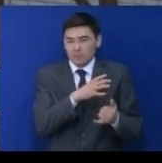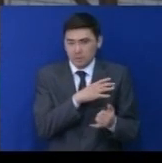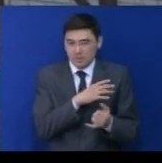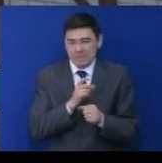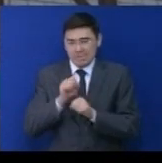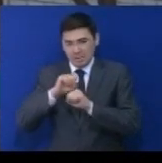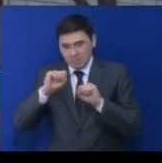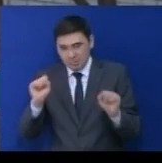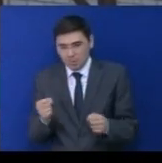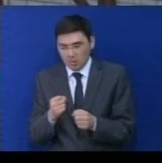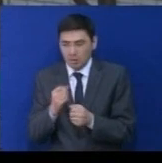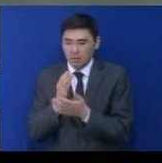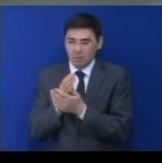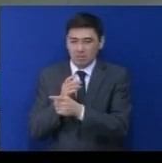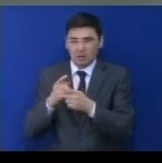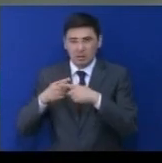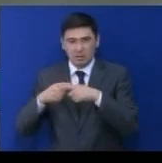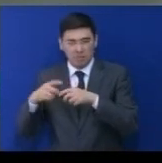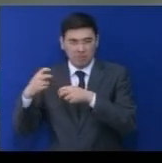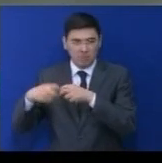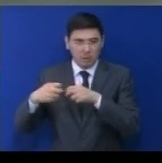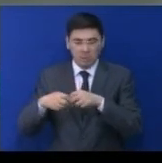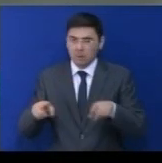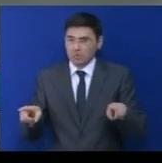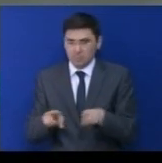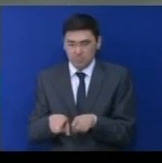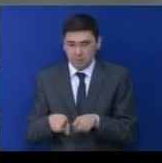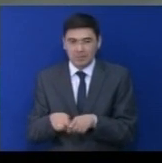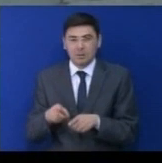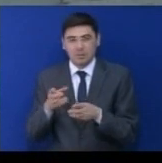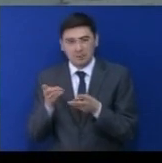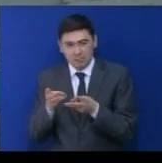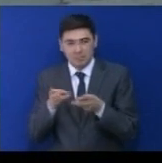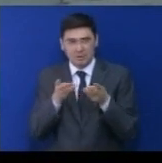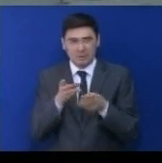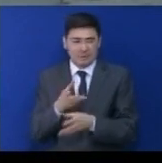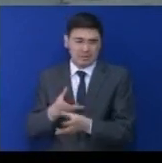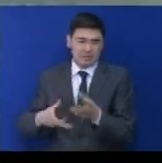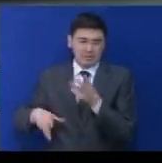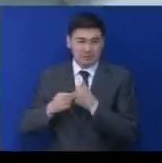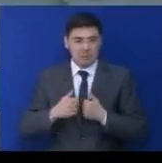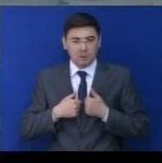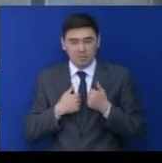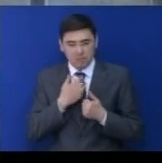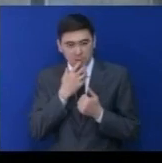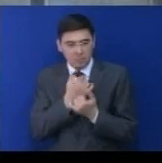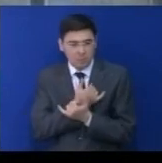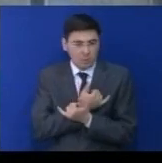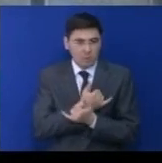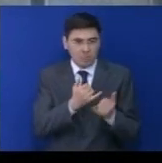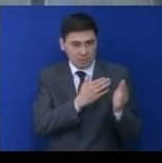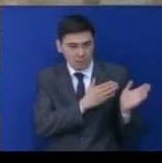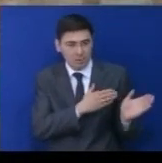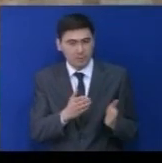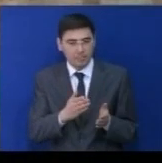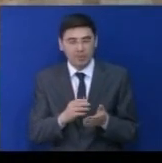и отказ вспомогательного оборудования, котельные старались обеспечивать стабильное теплоснабжение потребителей. Вместе с тем, учитывая обращение